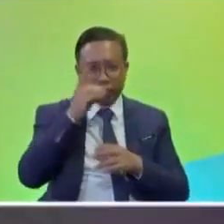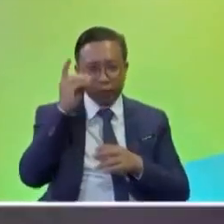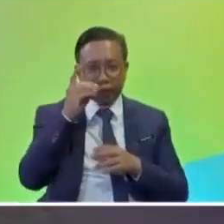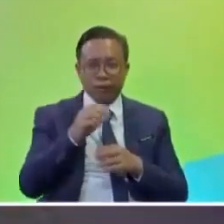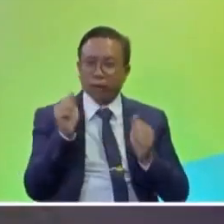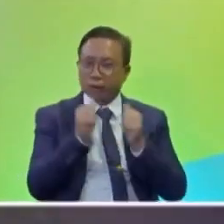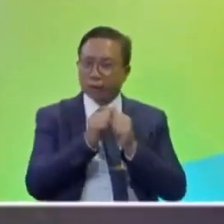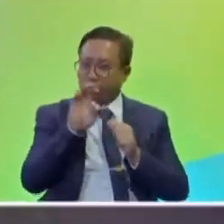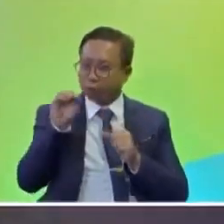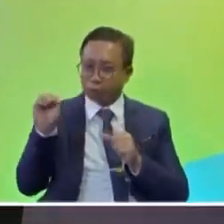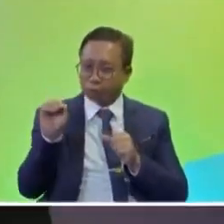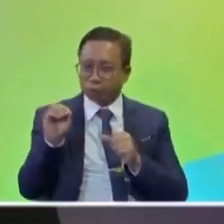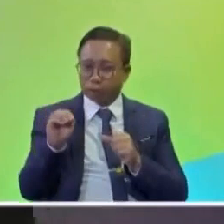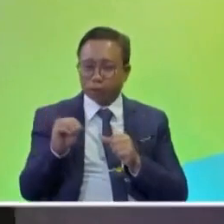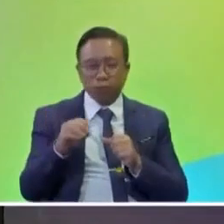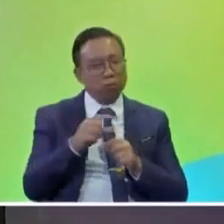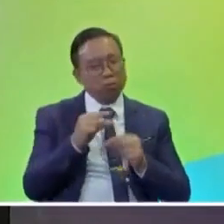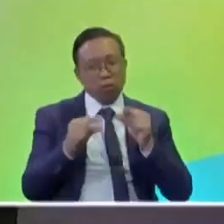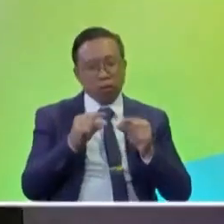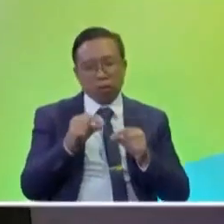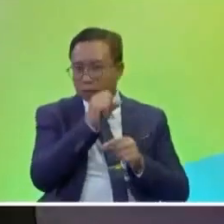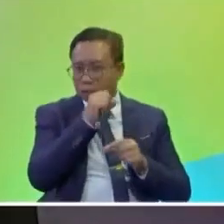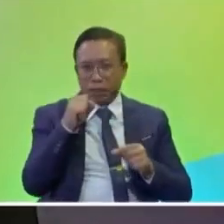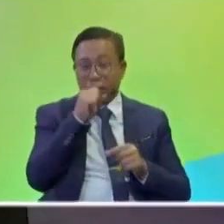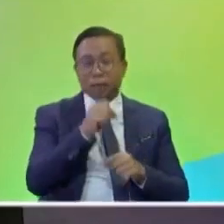dengan murid-murid cikgu dekat rumah asyik bergerak menyanyi.